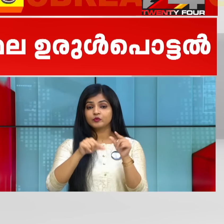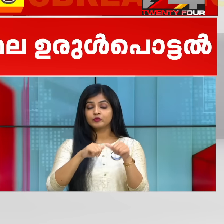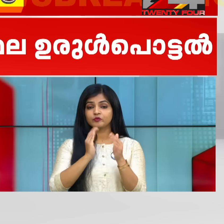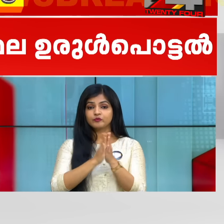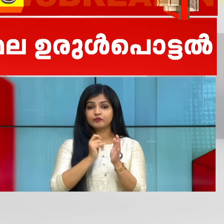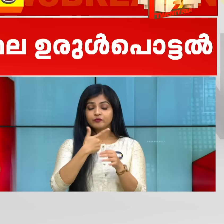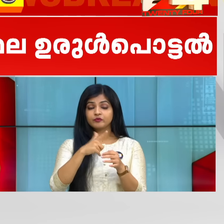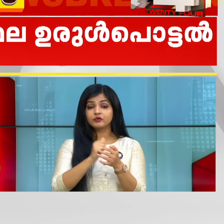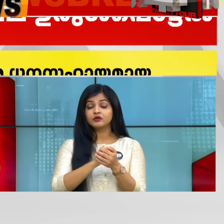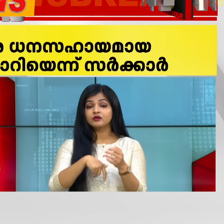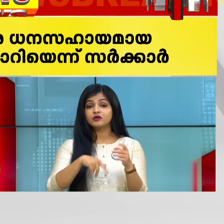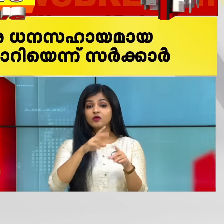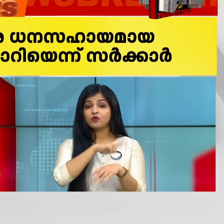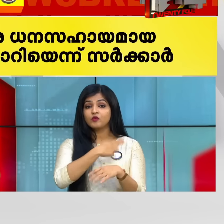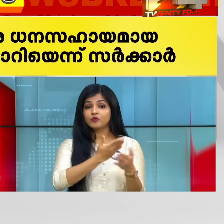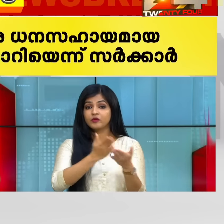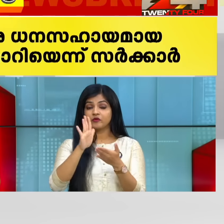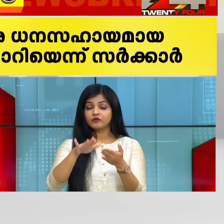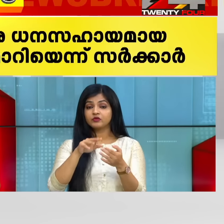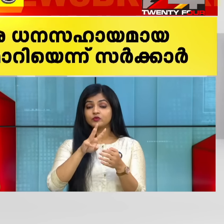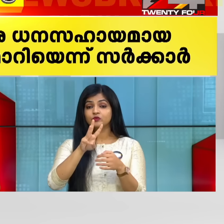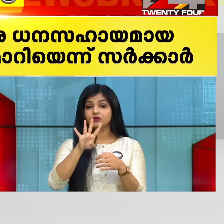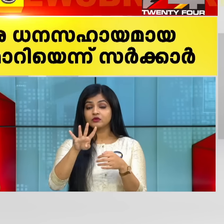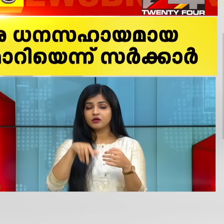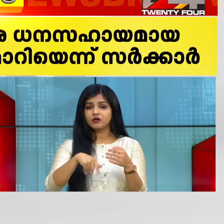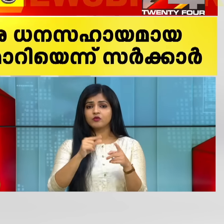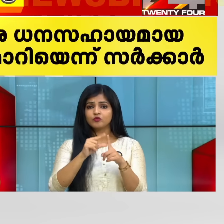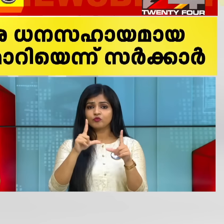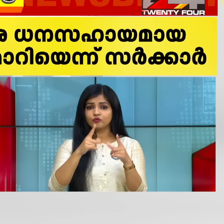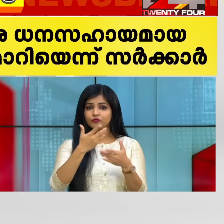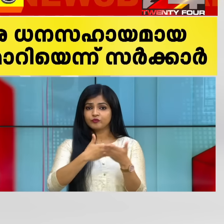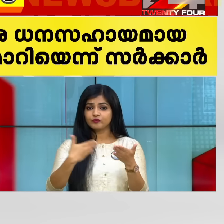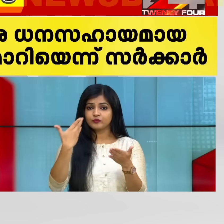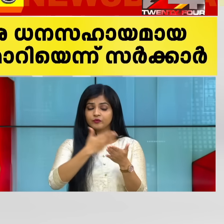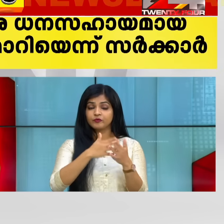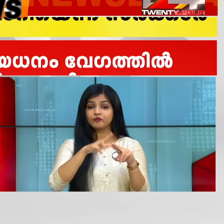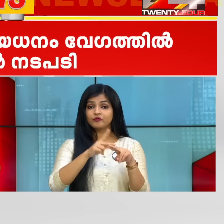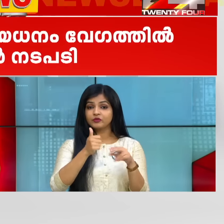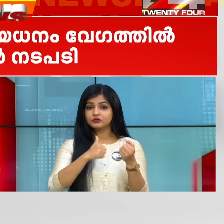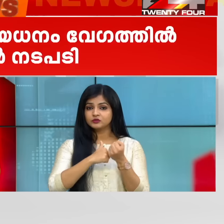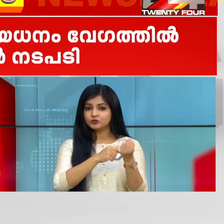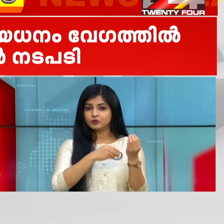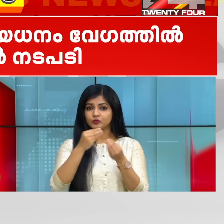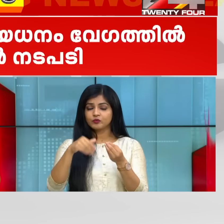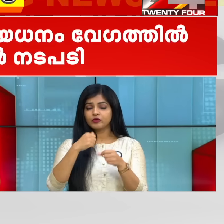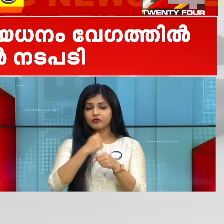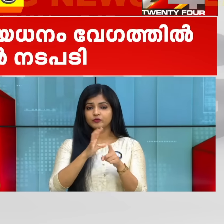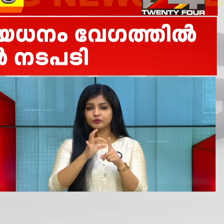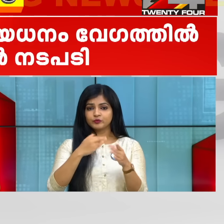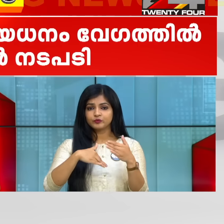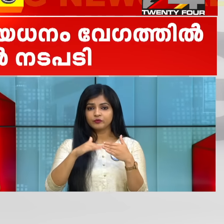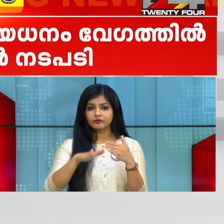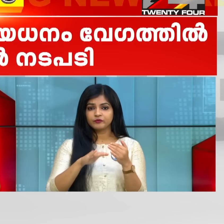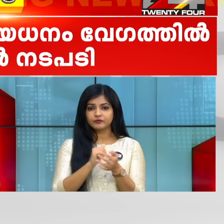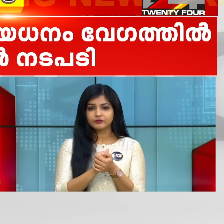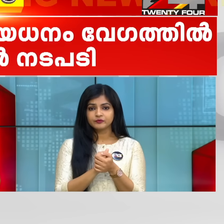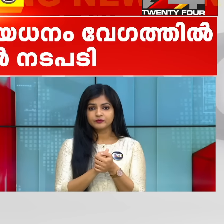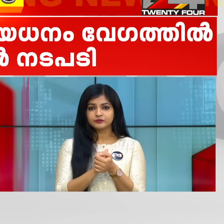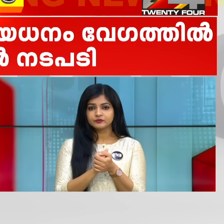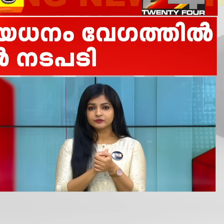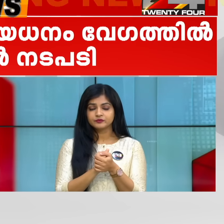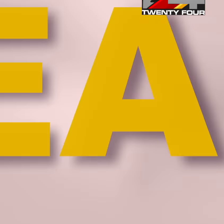ചികിത്സയിലുള്ള 34 പേരിൽ രേഖകൾ ഹാജരാക്കി അവർക്ക് ധനസഹായം നൽകാനുള്ള നടപടിയും പുരോഗമിക്കുകയാണെന്ന് സർക്കാർ അറിയിക്കുന്നു. ഉന്മേഷ്. ഷഫീദ് റാവുത്തറാണ് തിരുവനന്തപുരത്ത്